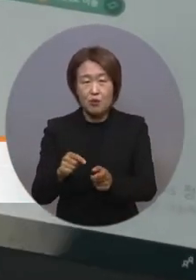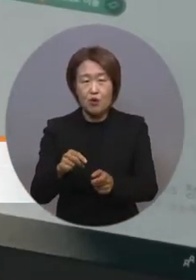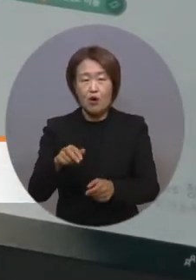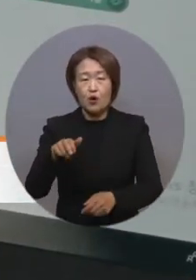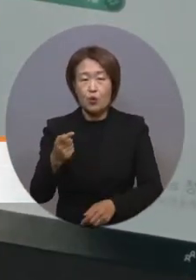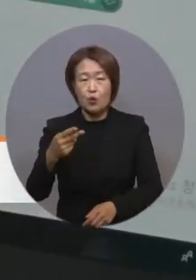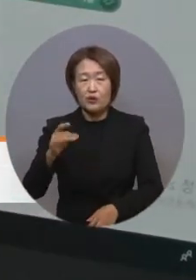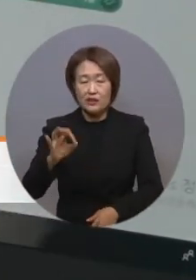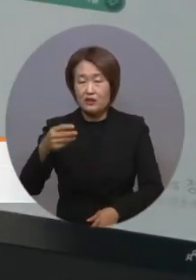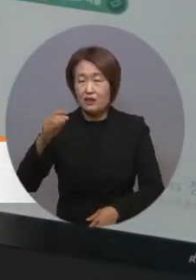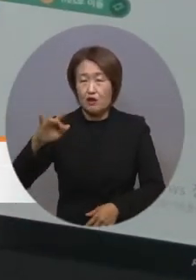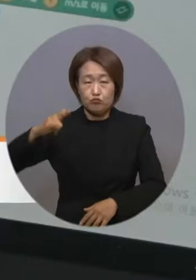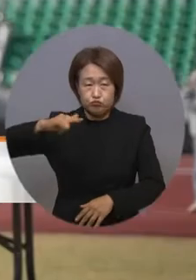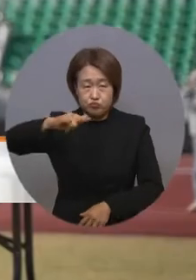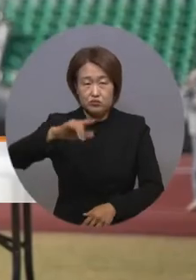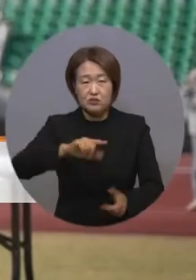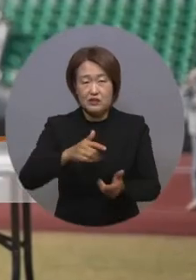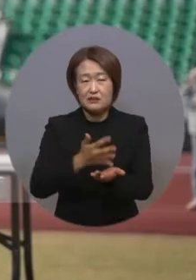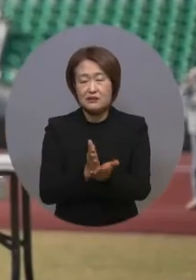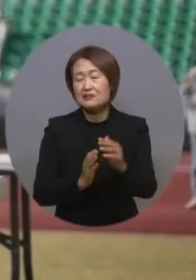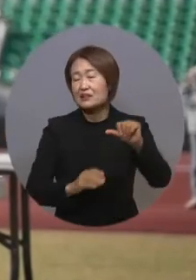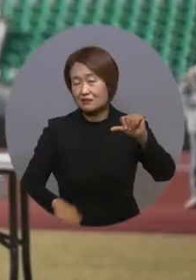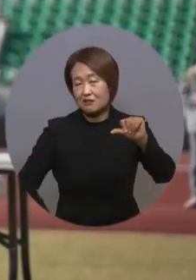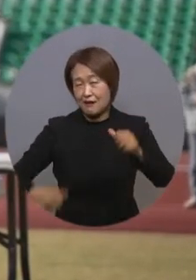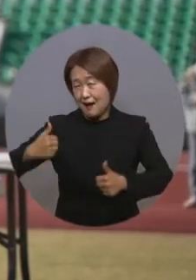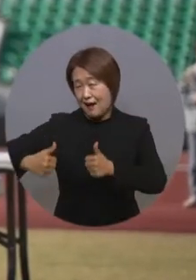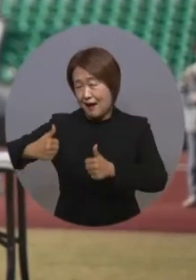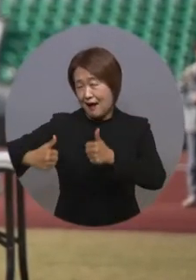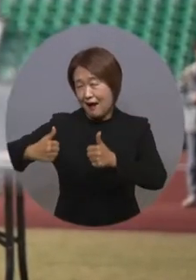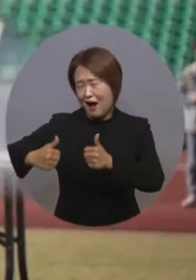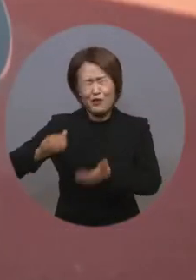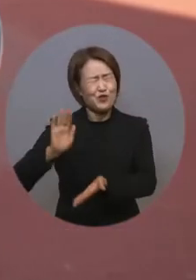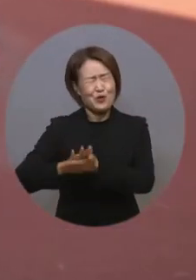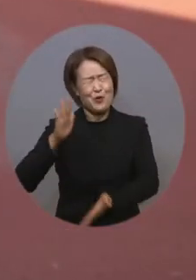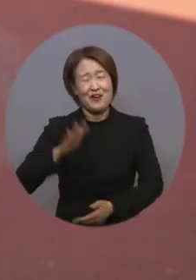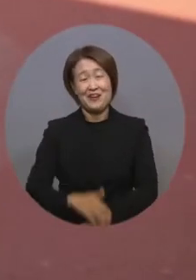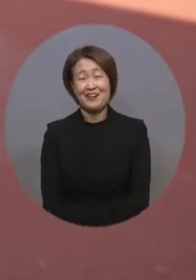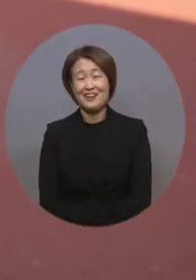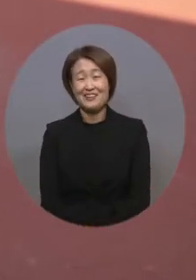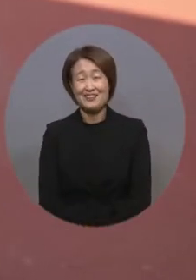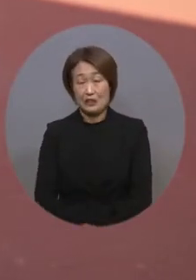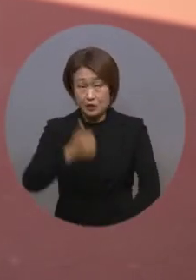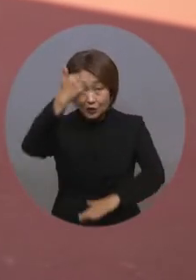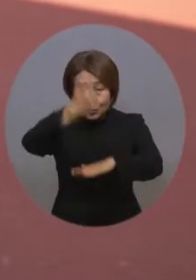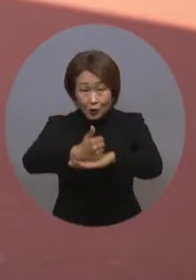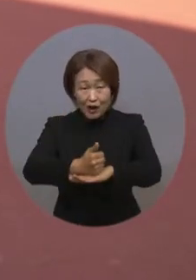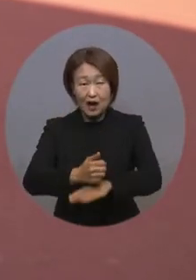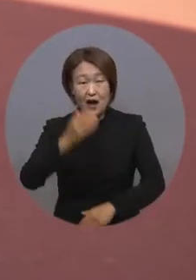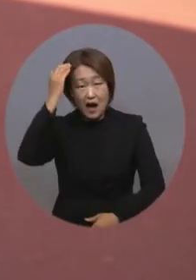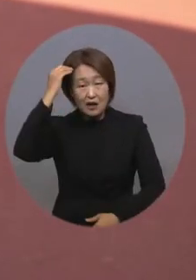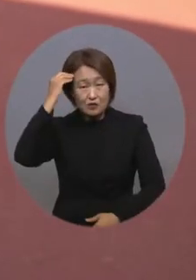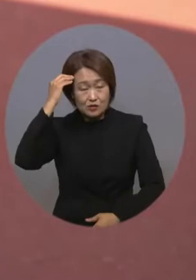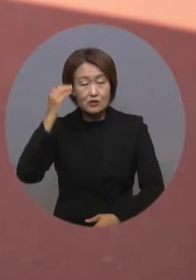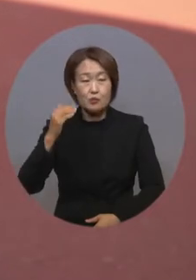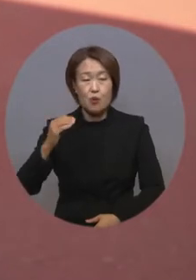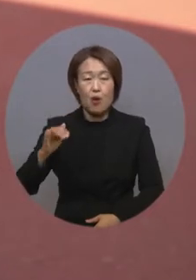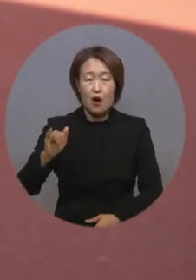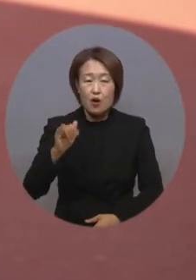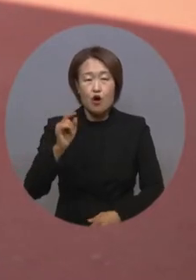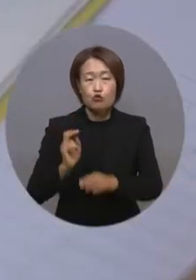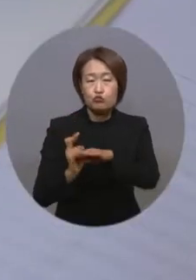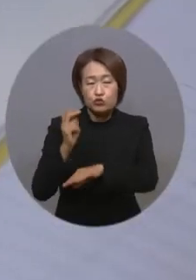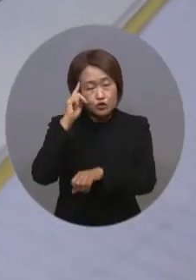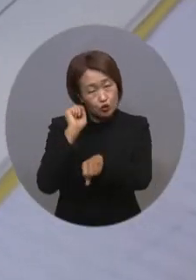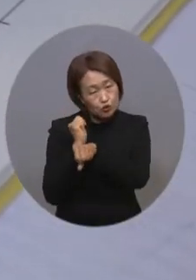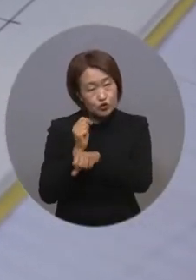드론 등 다섯 종목에서 각각 열띤 경쟁을 펼쳤습니다. 이번 대회 결과는 한국항공우주연구원, 대학 교수